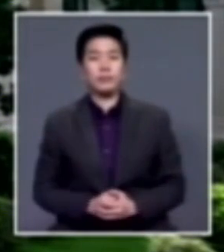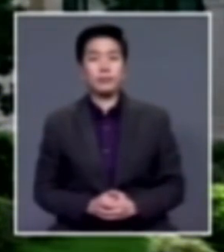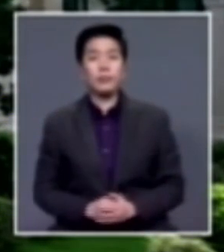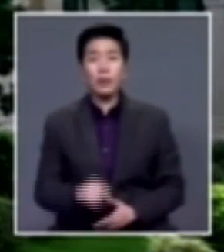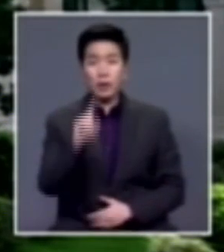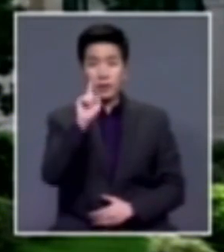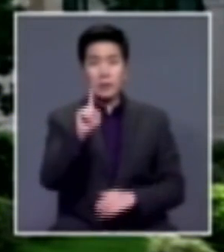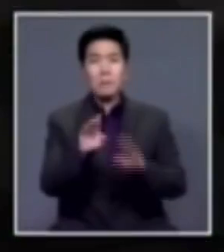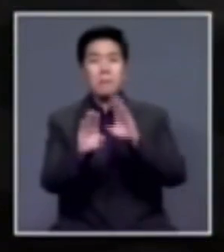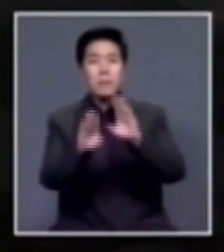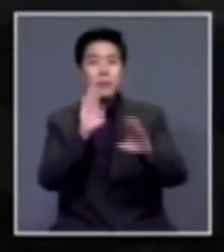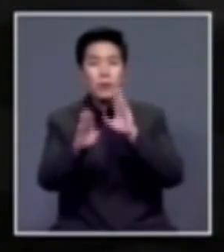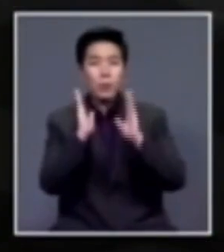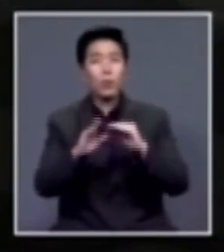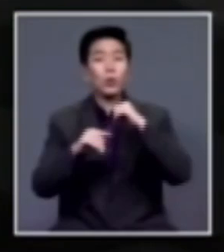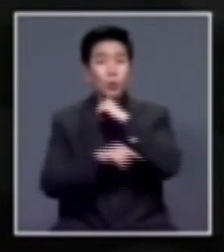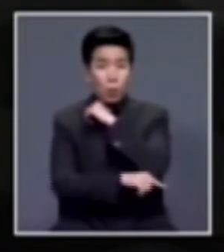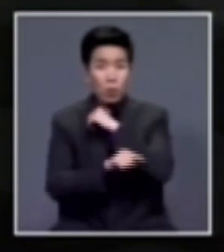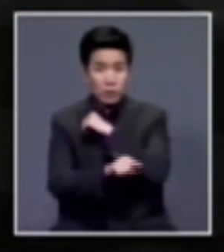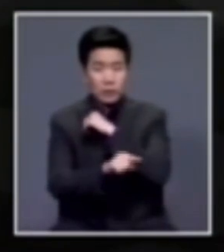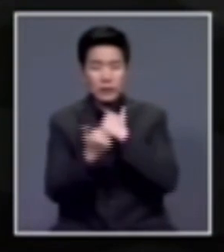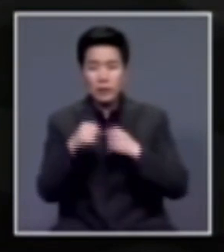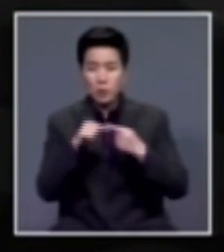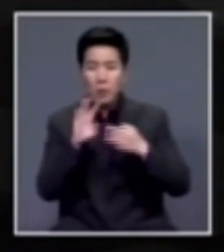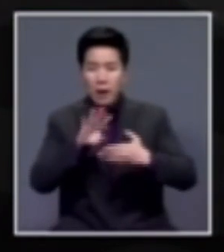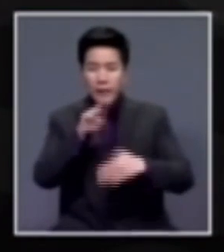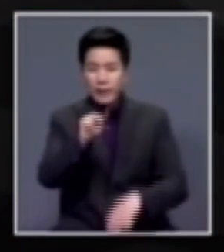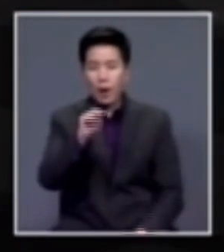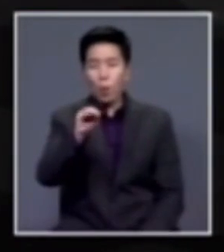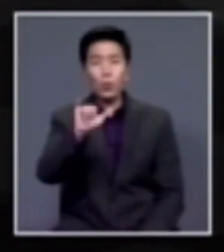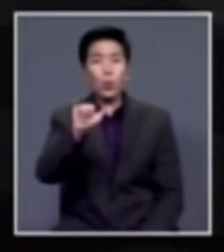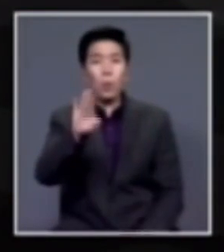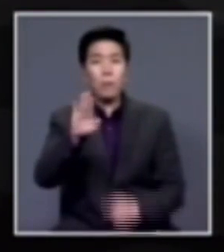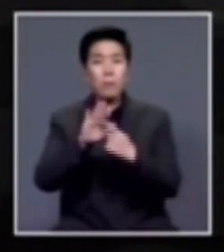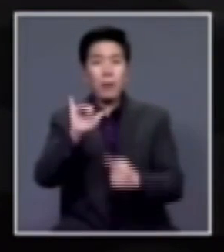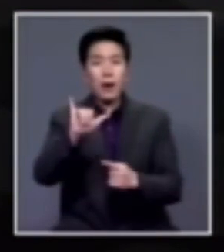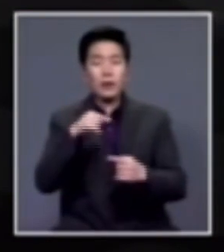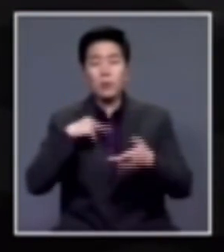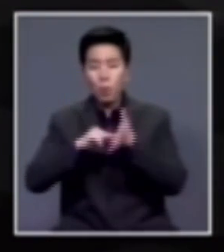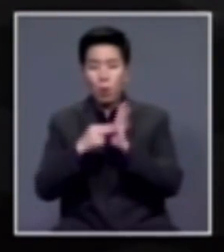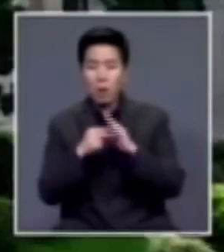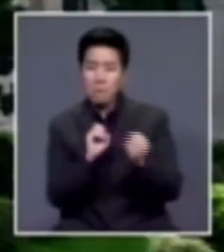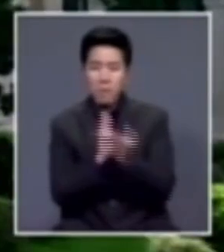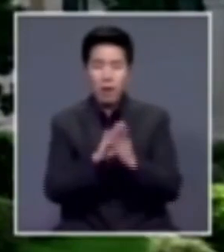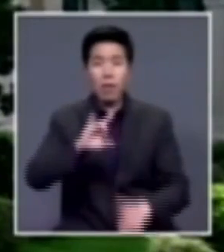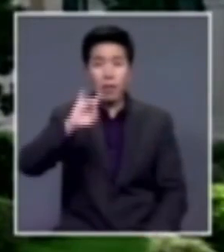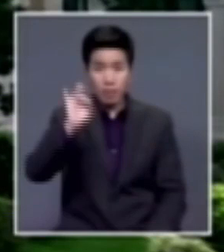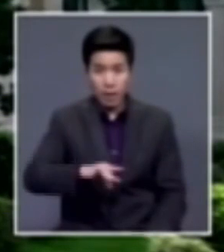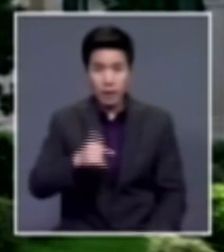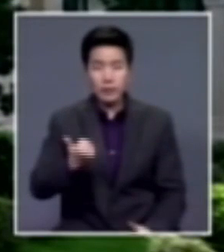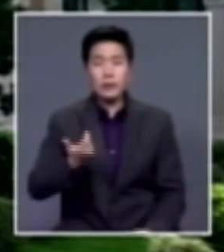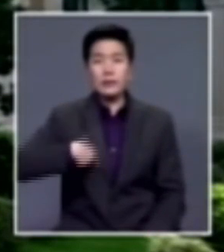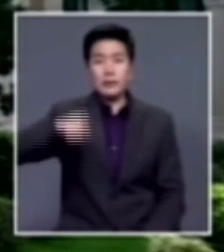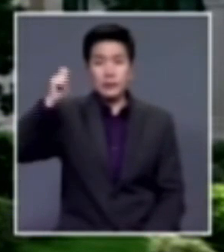มื่อเปรียบเทียบกับการทุจริตแล้วก็ไม่ปรากฏการทุจริตในระดับนโยบายนะครับที่ส่งผลกระทบที่รุนแรงและกว้างขวางหลายเรื่องศา